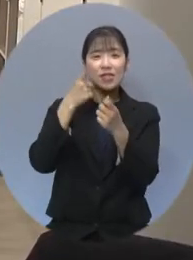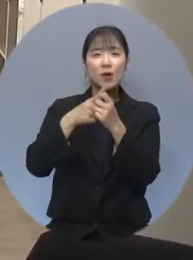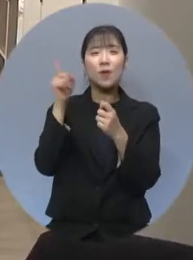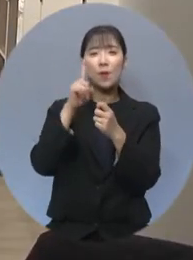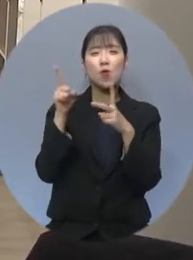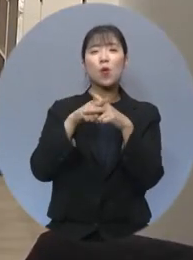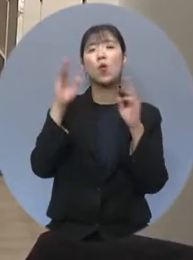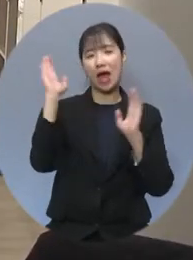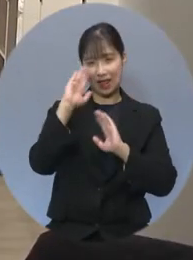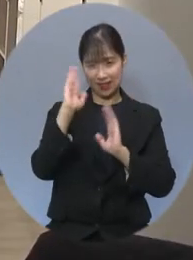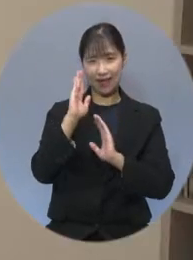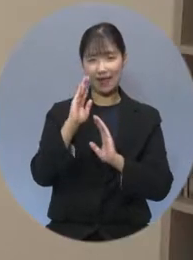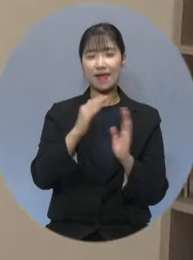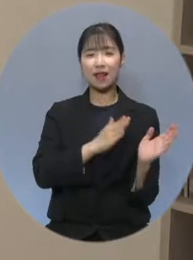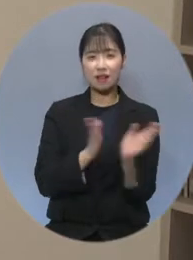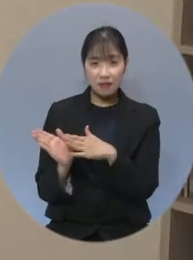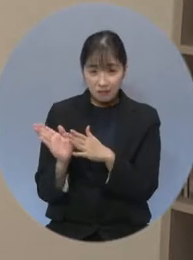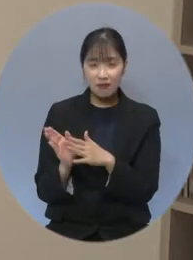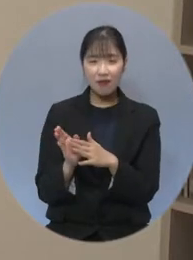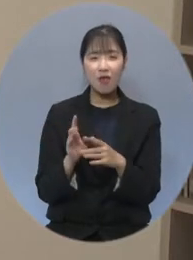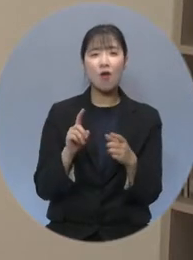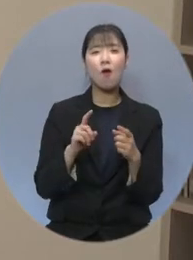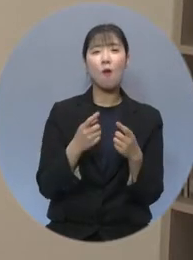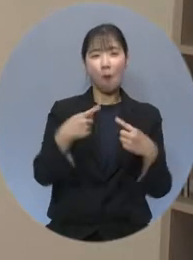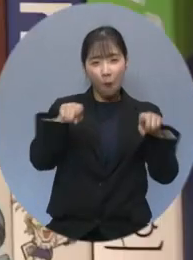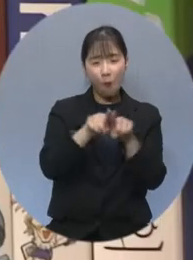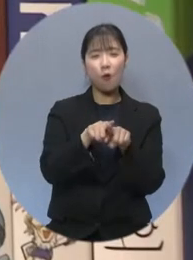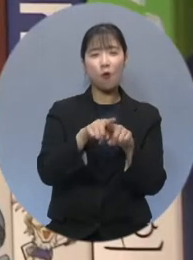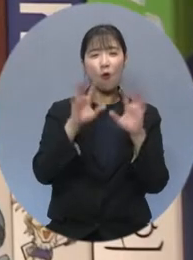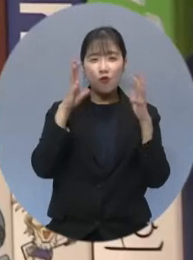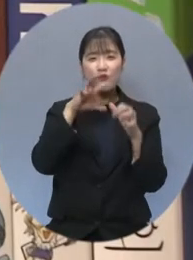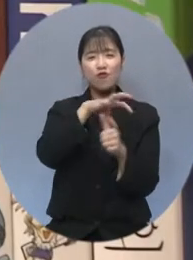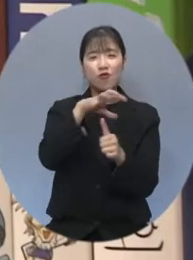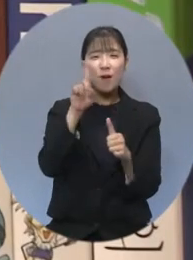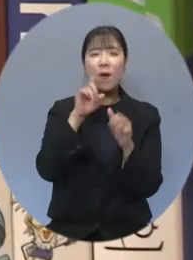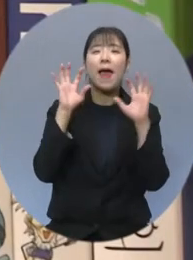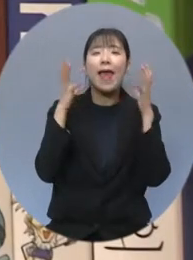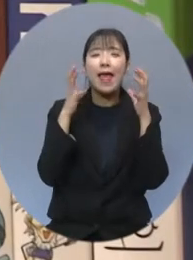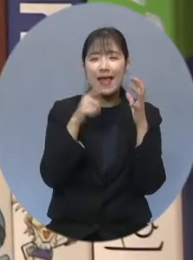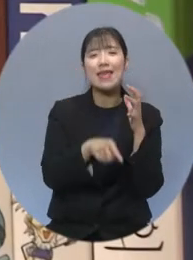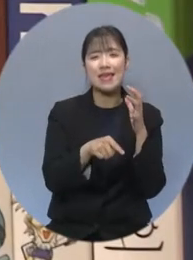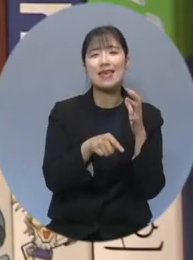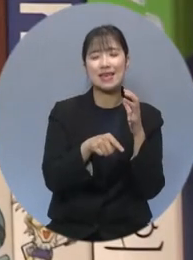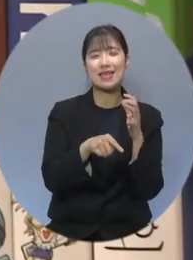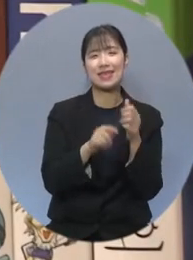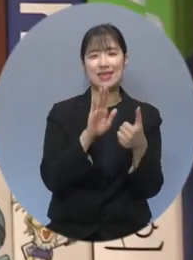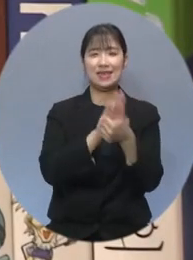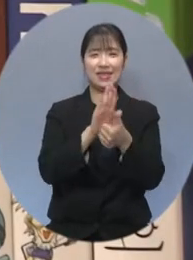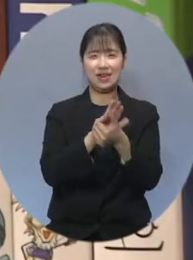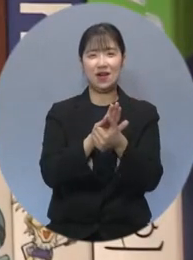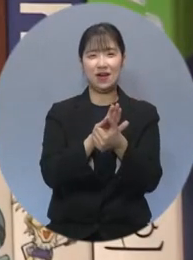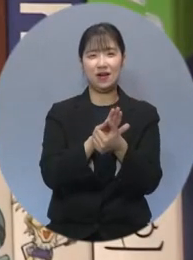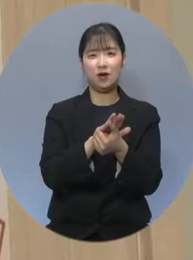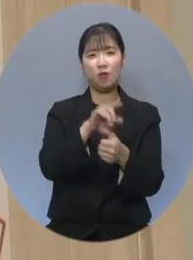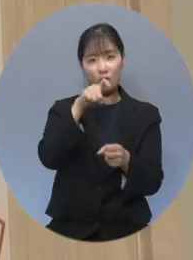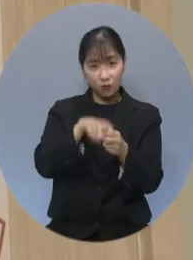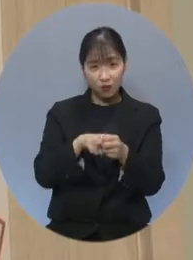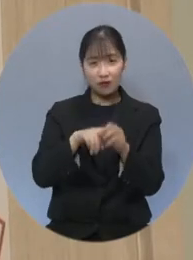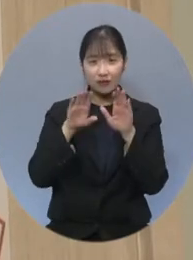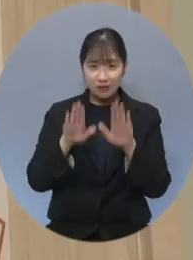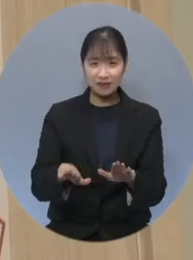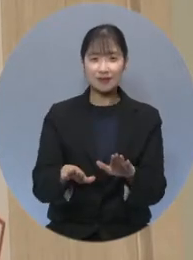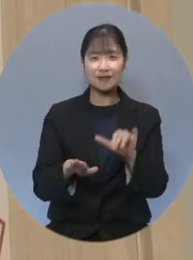것은 초등학생 네네. 네네. 공동 육아는 이제 예, 그 영유아. 밑에 영유아들 예, 예, 예. 대상으로 이렇게 예, 지금 크게